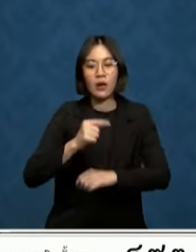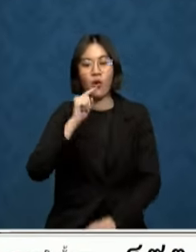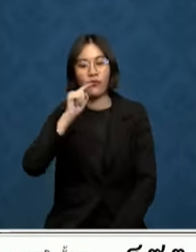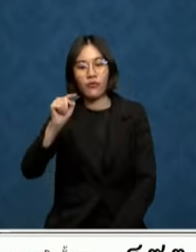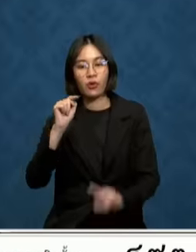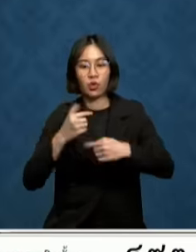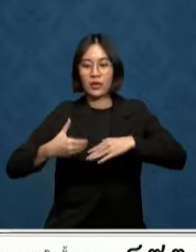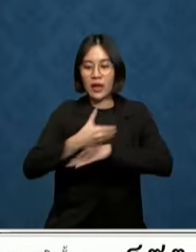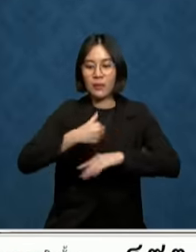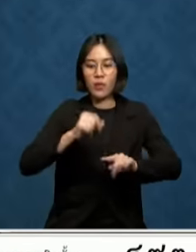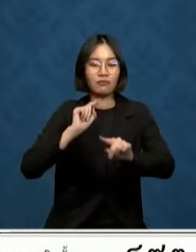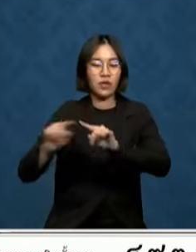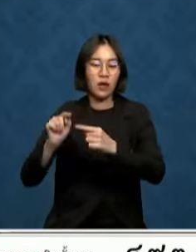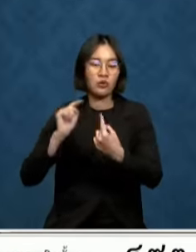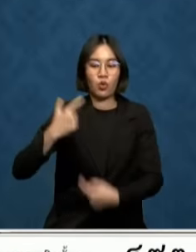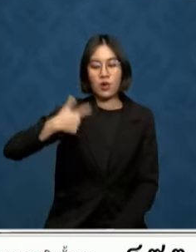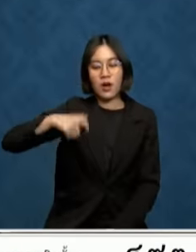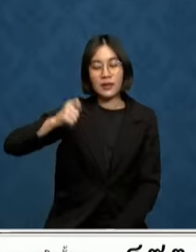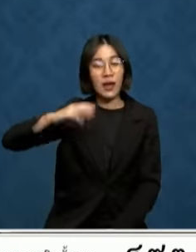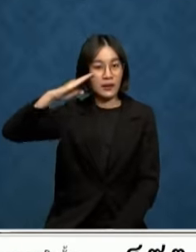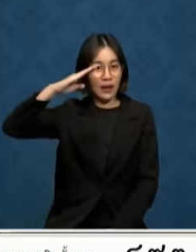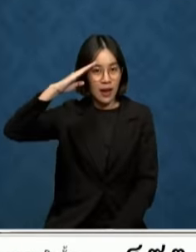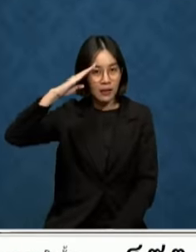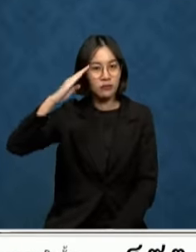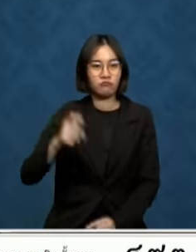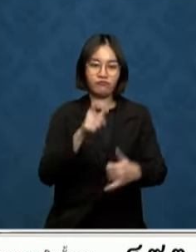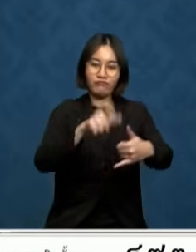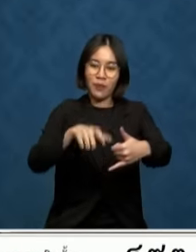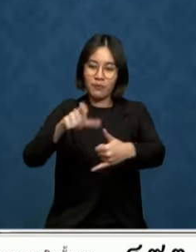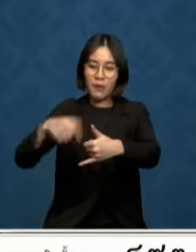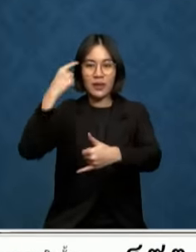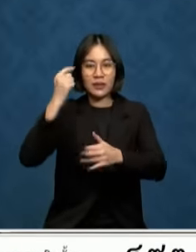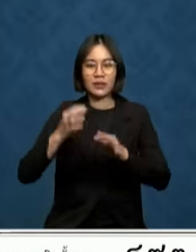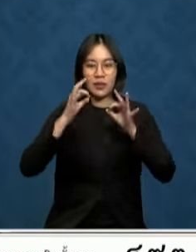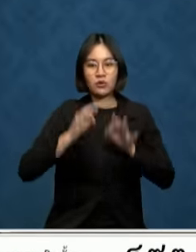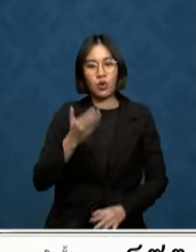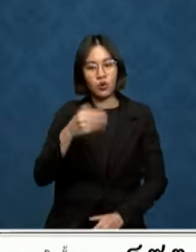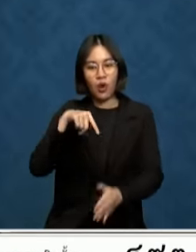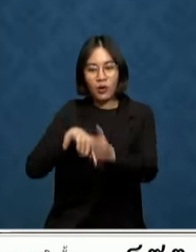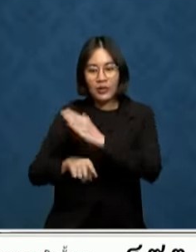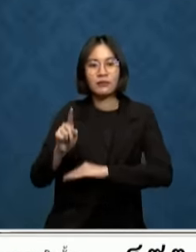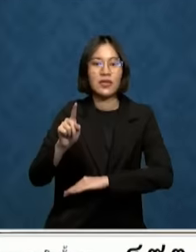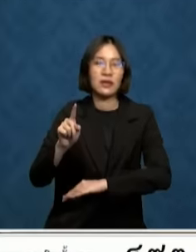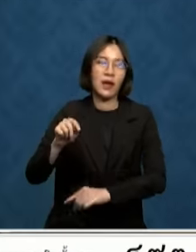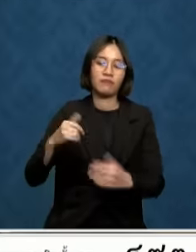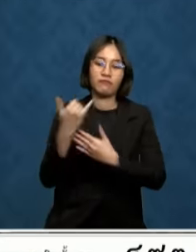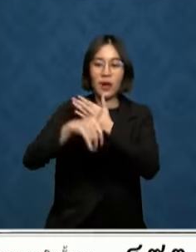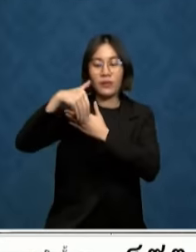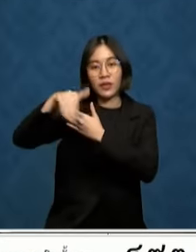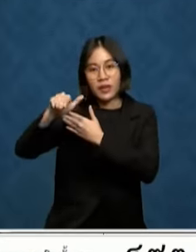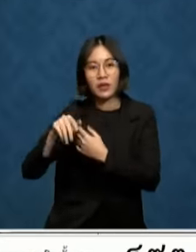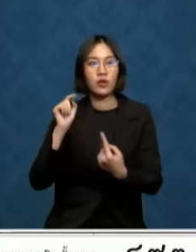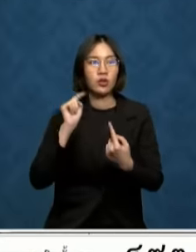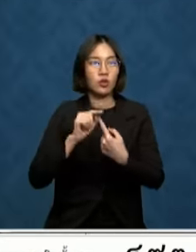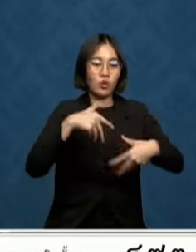ดีทางการเมือง ต่บุคคลต่าง ในสารทหารหลายลายตัดสินใจขอริภัยยังต่ประเทศการดำเนินค